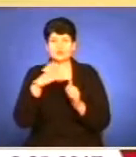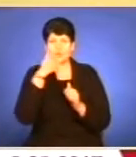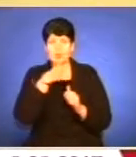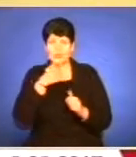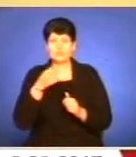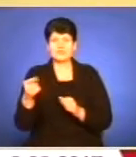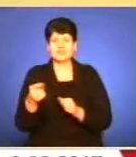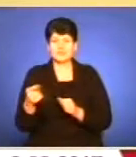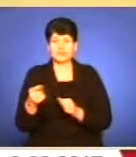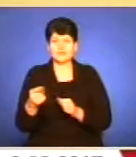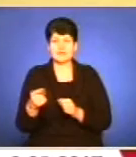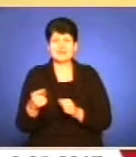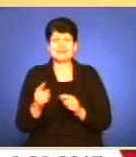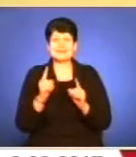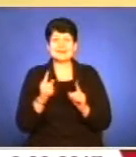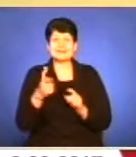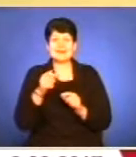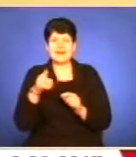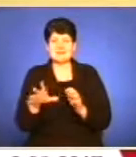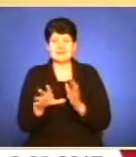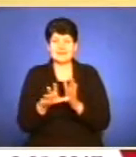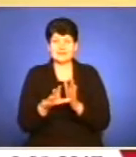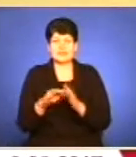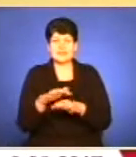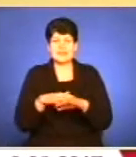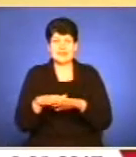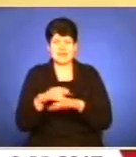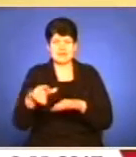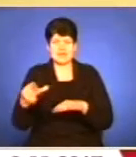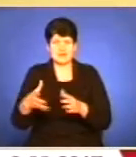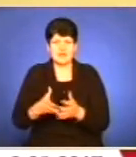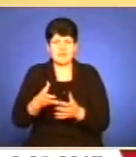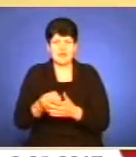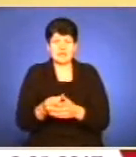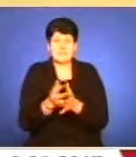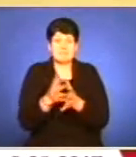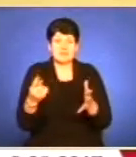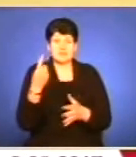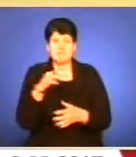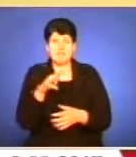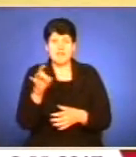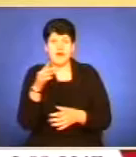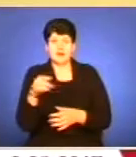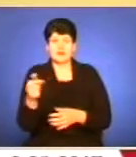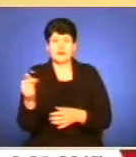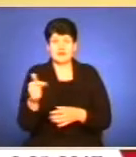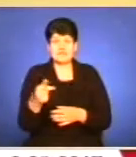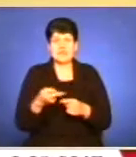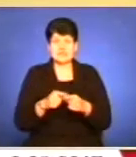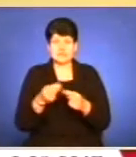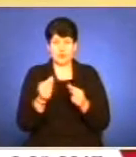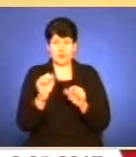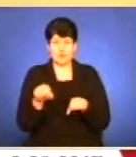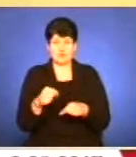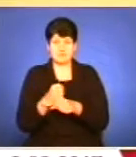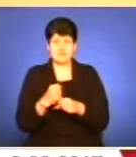Тернополі лише за газ і електрику населення сплачує більше мільярда гривень. Тобто ці кошти могли би працювати на